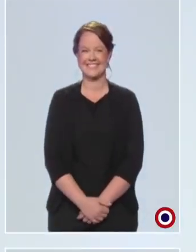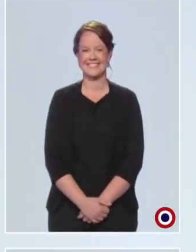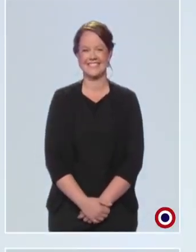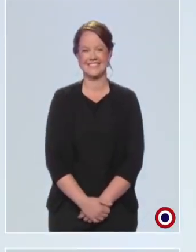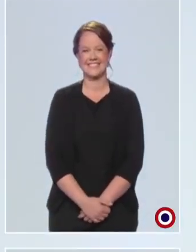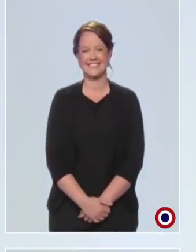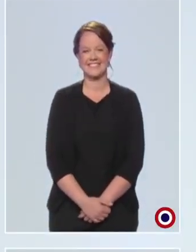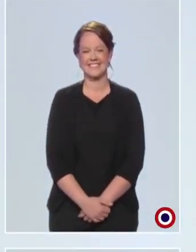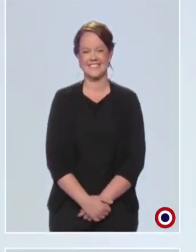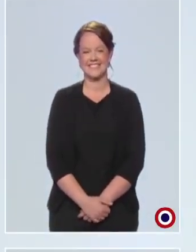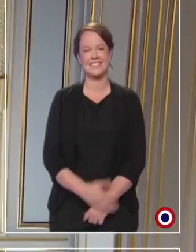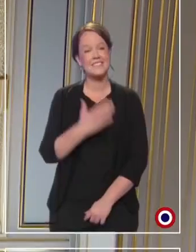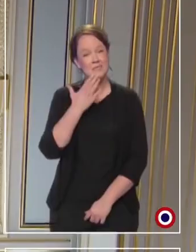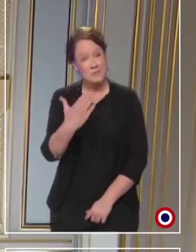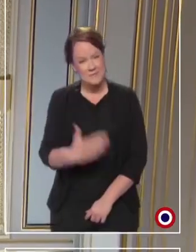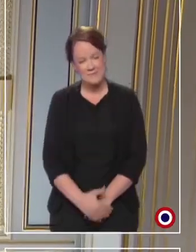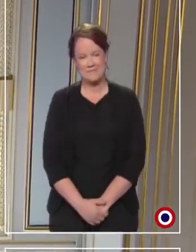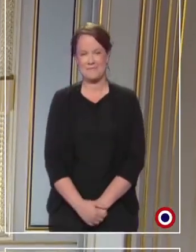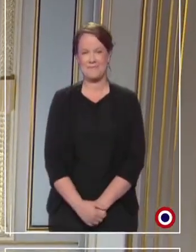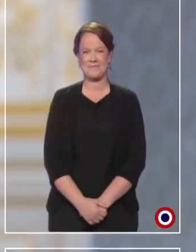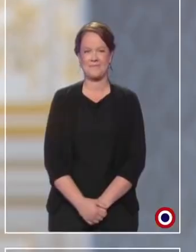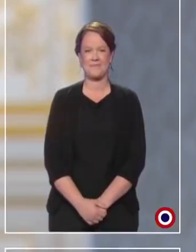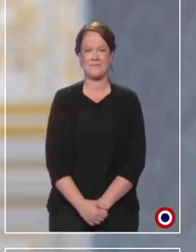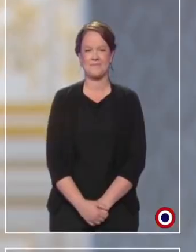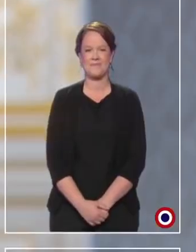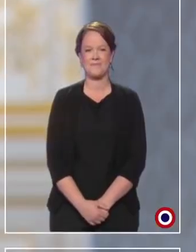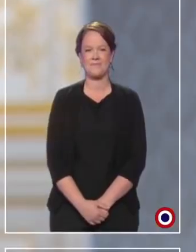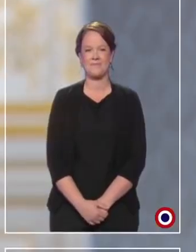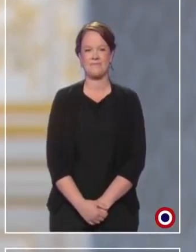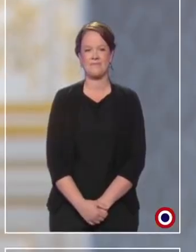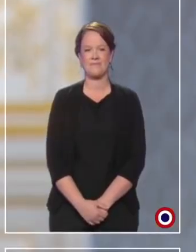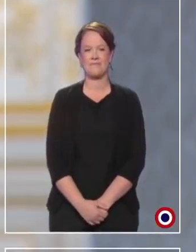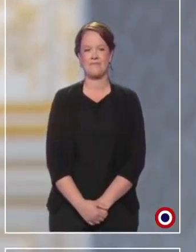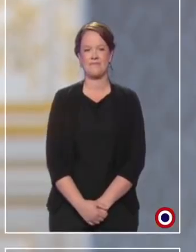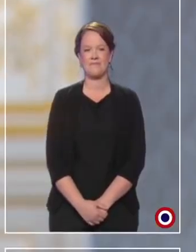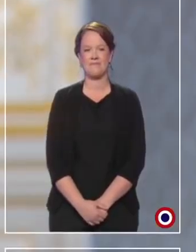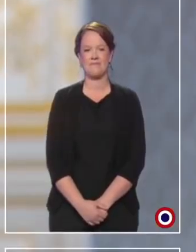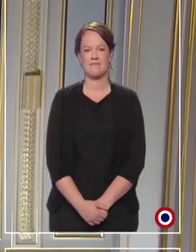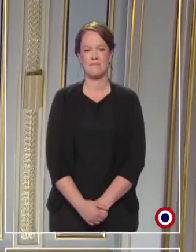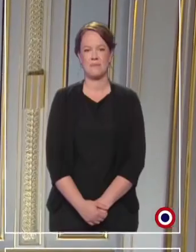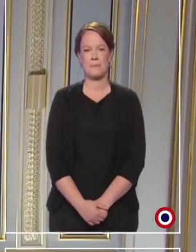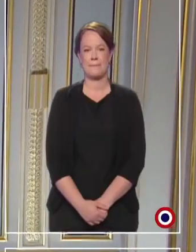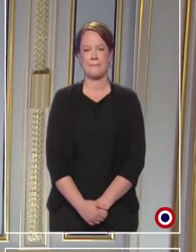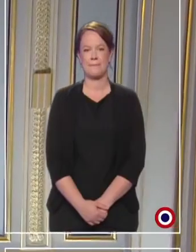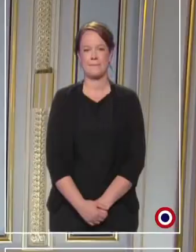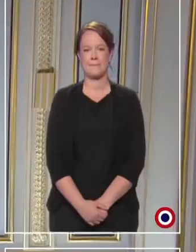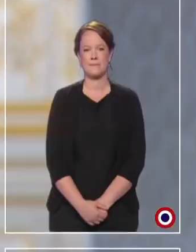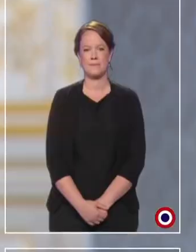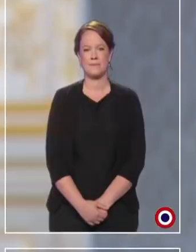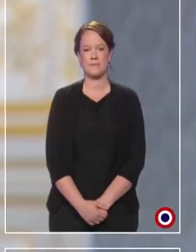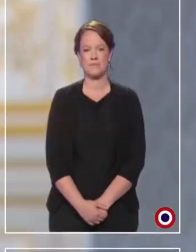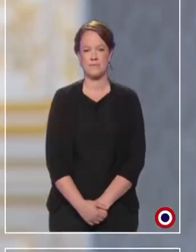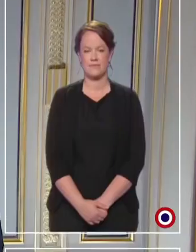sophie bonsoir monsieur le président bonsoir à tous travaux je précise que nous venons à peine d'enlever nos masques à l'instant et que nous sommes chacun à